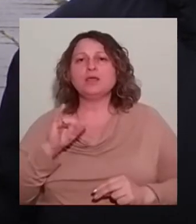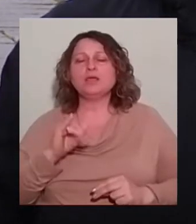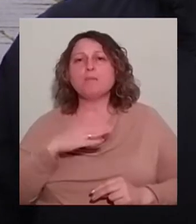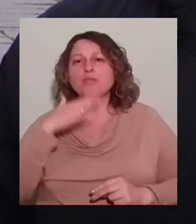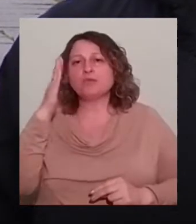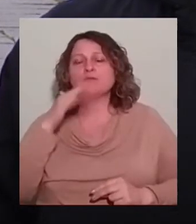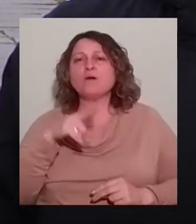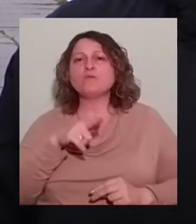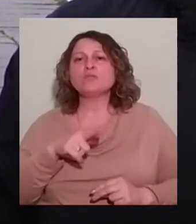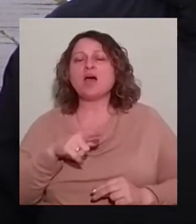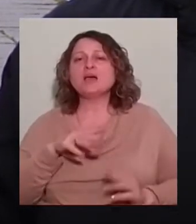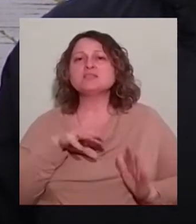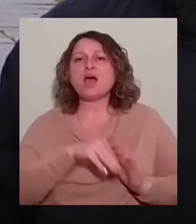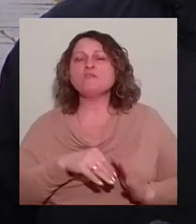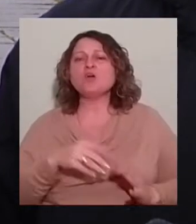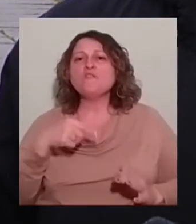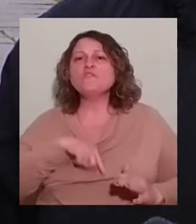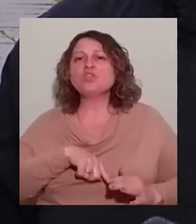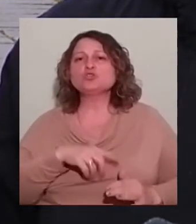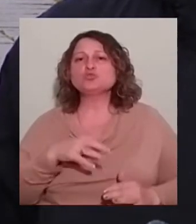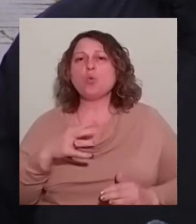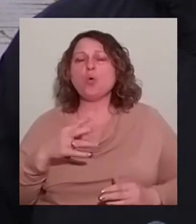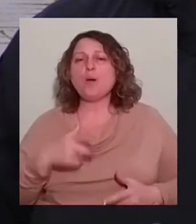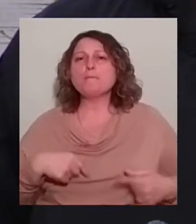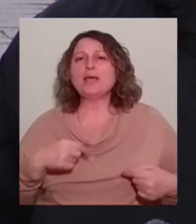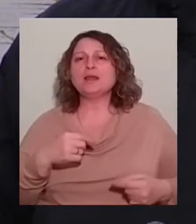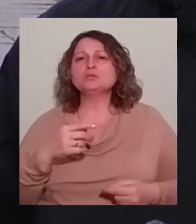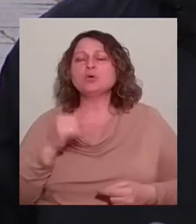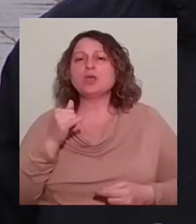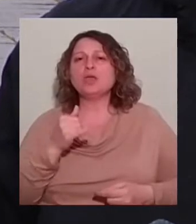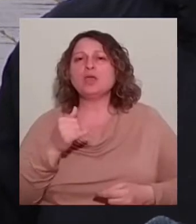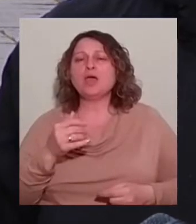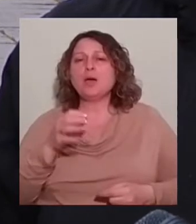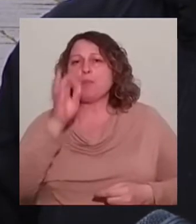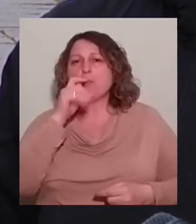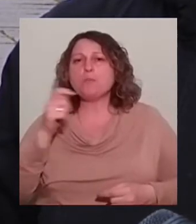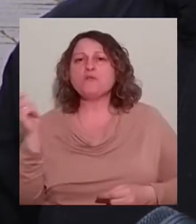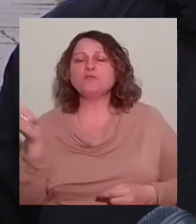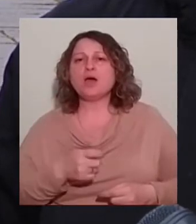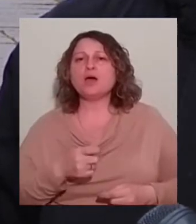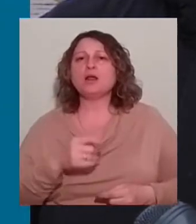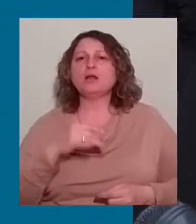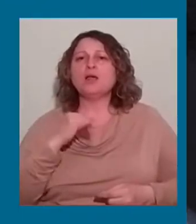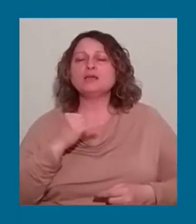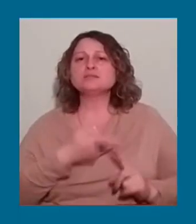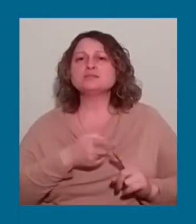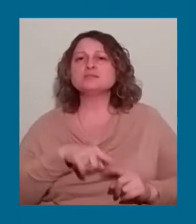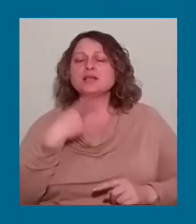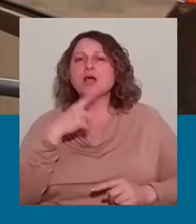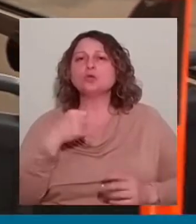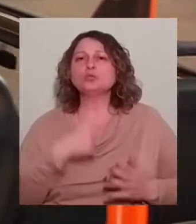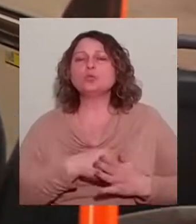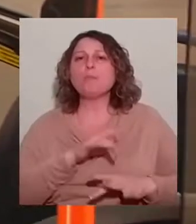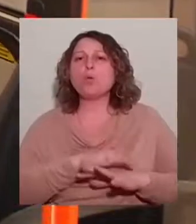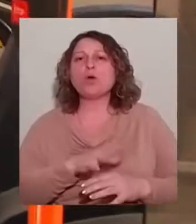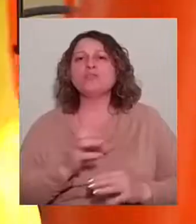іграшкового паука в нижню білизну і декілька разів вдарила по п'ятій точці і сказала цього паука не діставати до кінця дня.